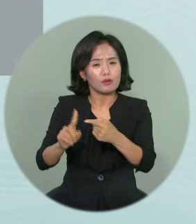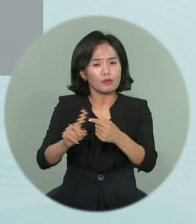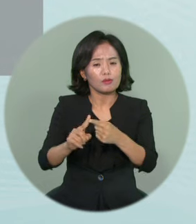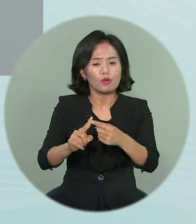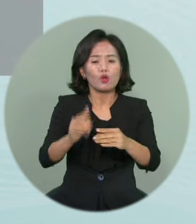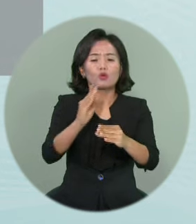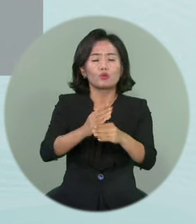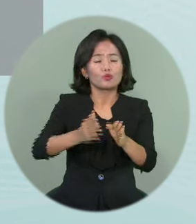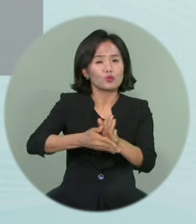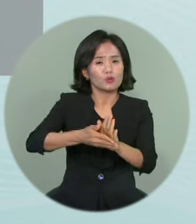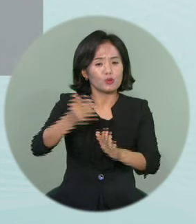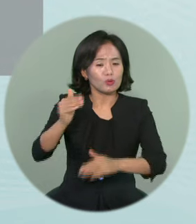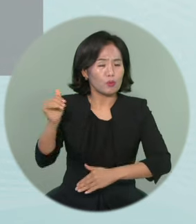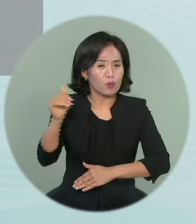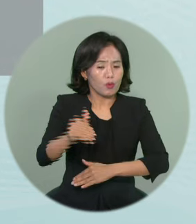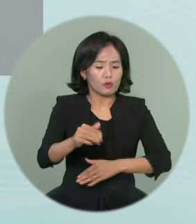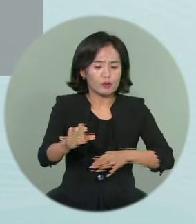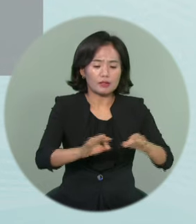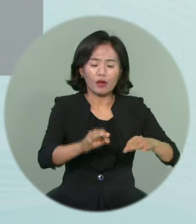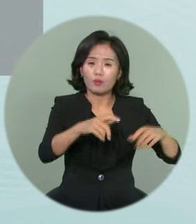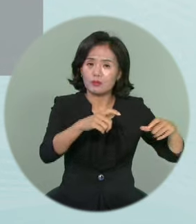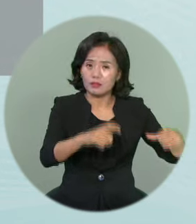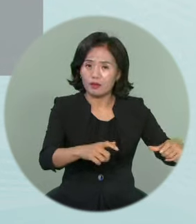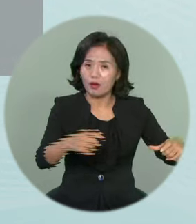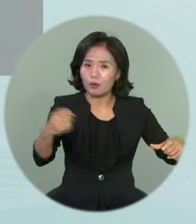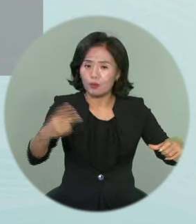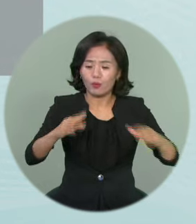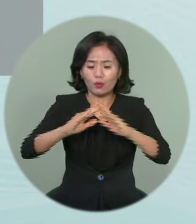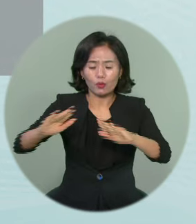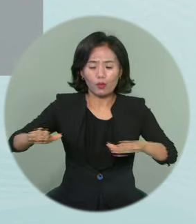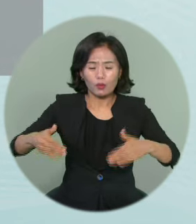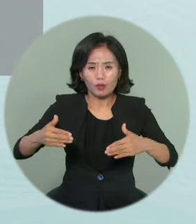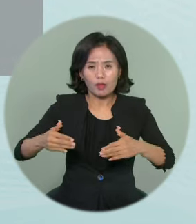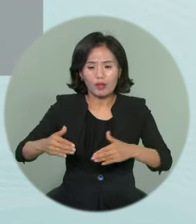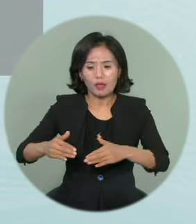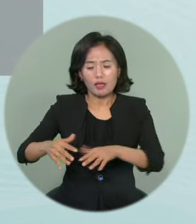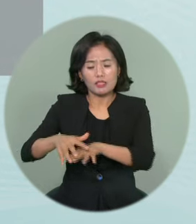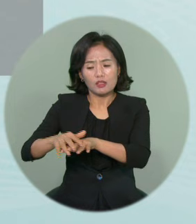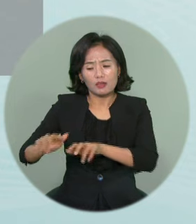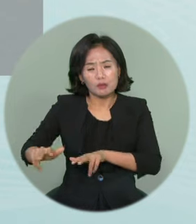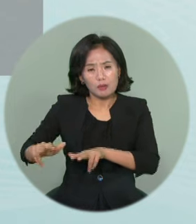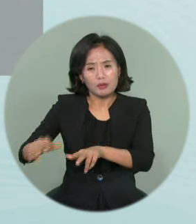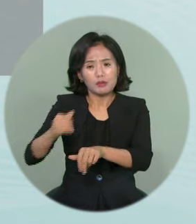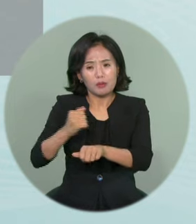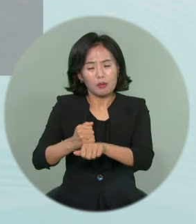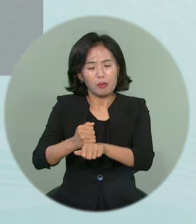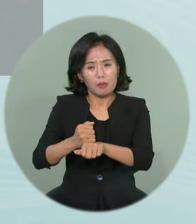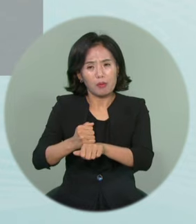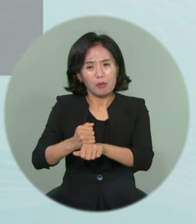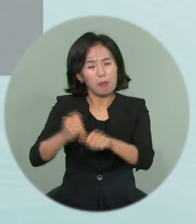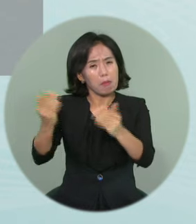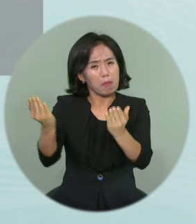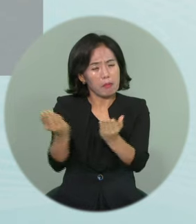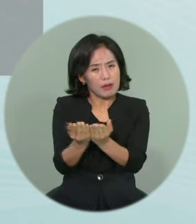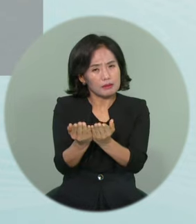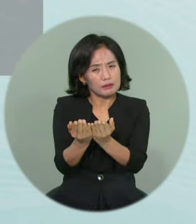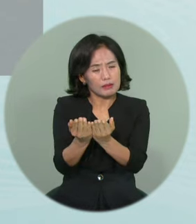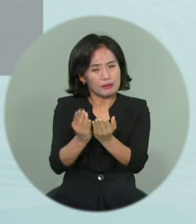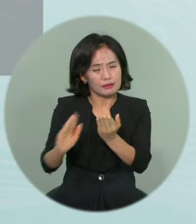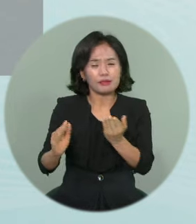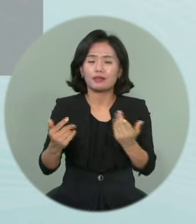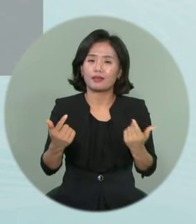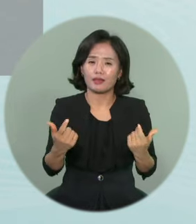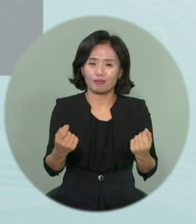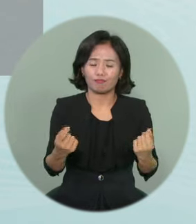원도심에 침체된 상업지역과 전남 일심 방직기 종 상향이 된 그곳에서